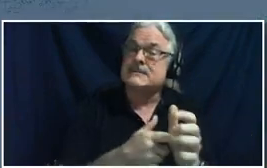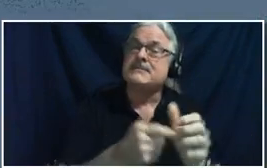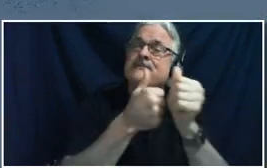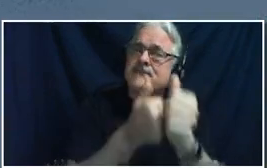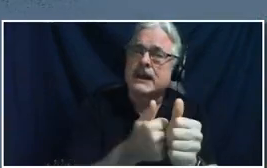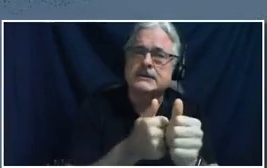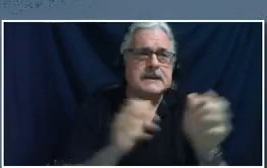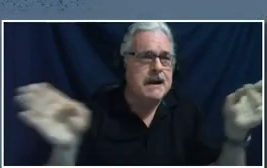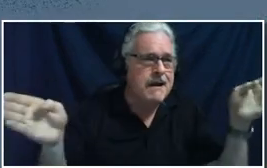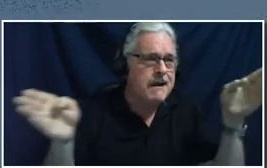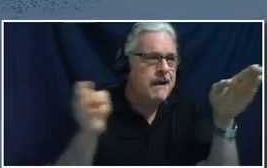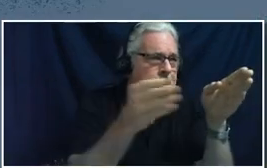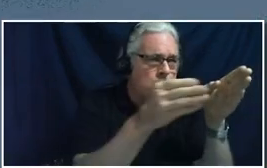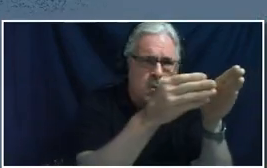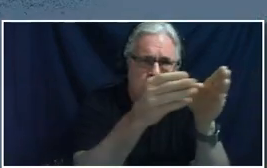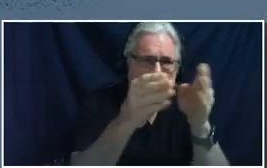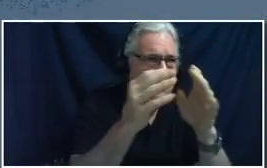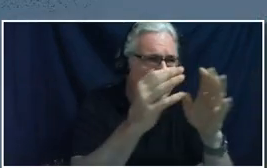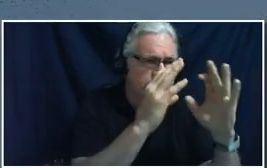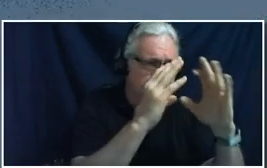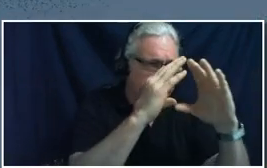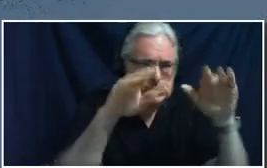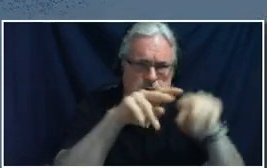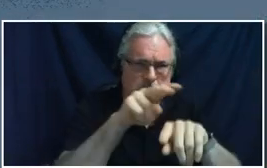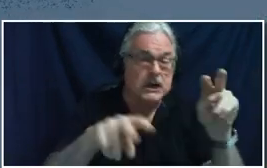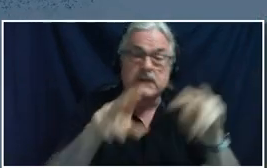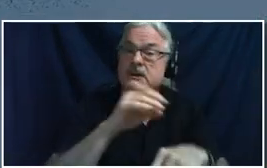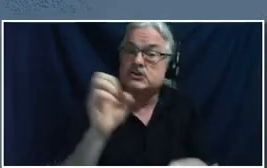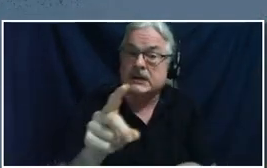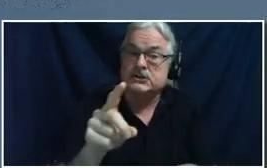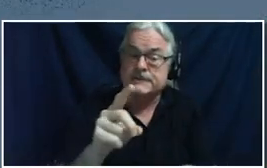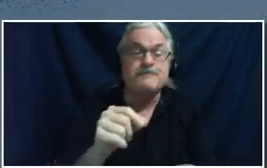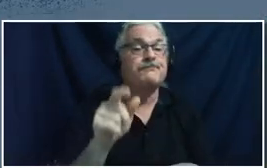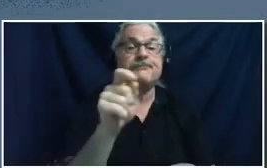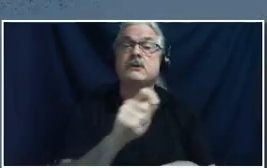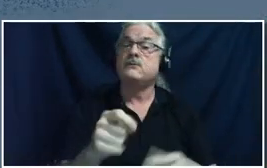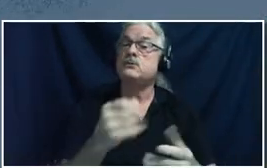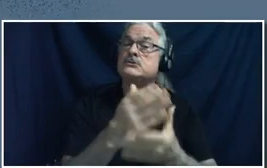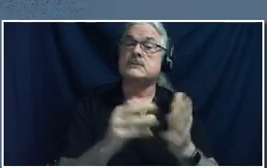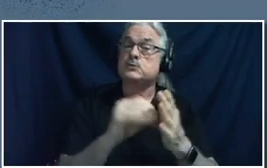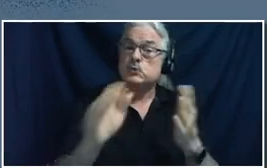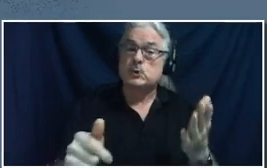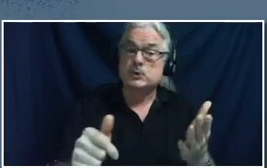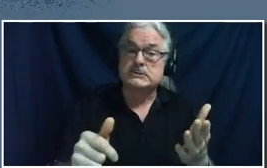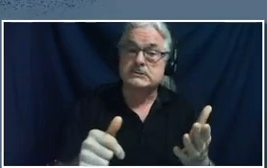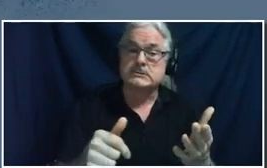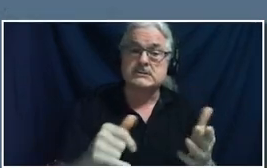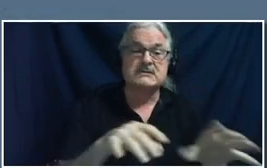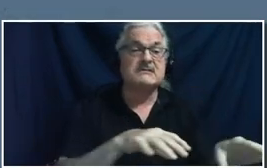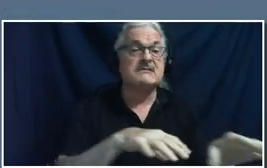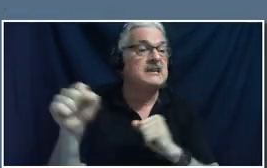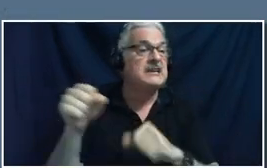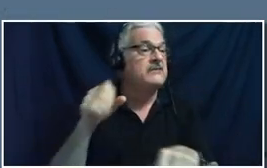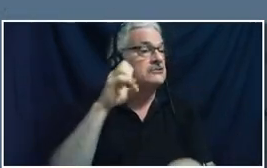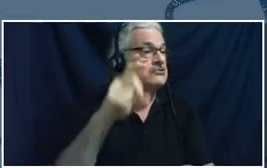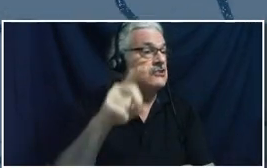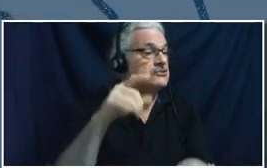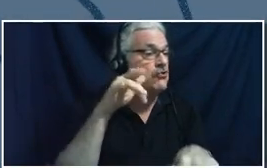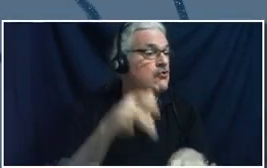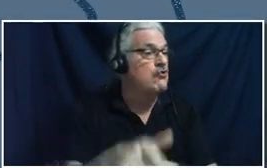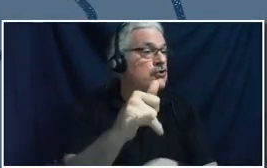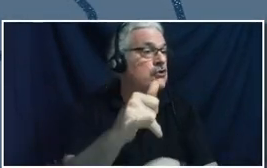de l'éducation et par conséquent, certains élèves quittent l'école plus tôt qu'ils ne le devraient. Il s'agit là de